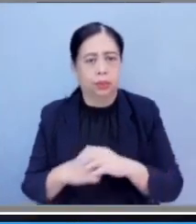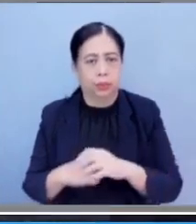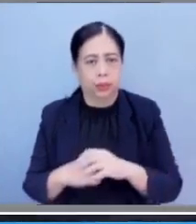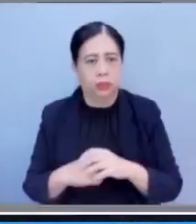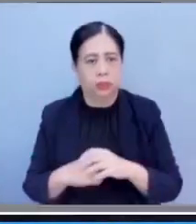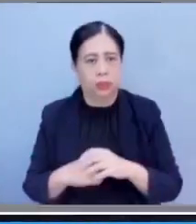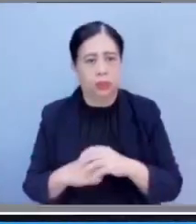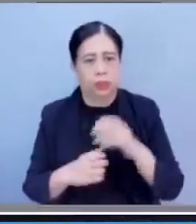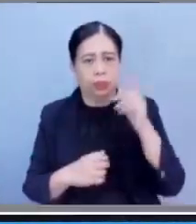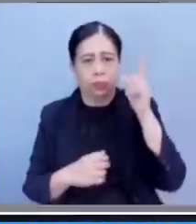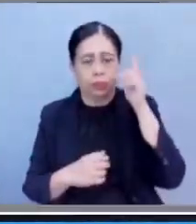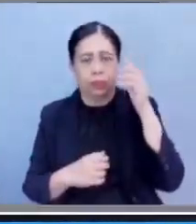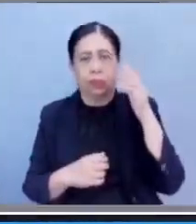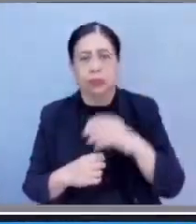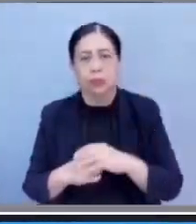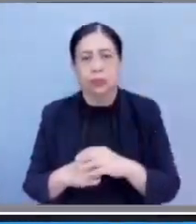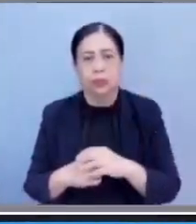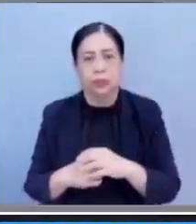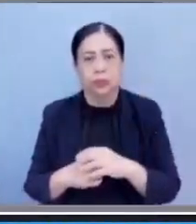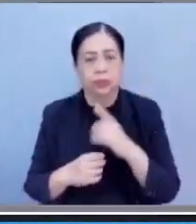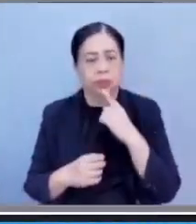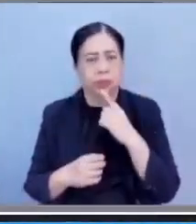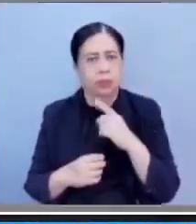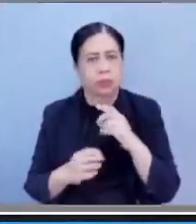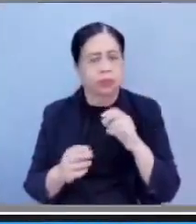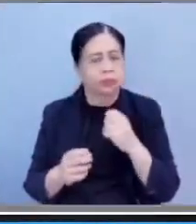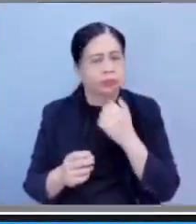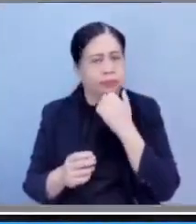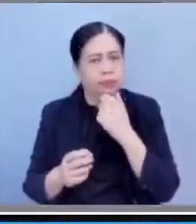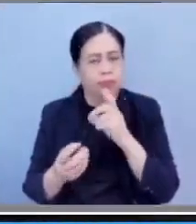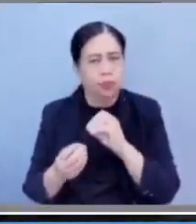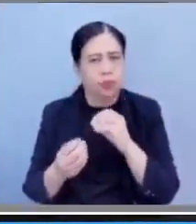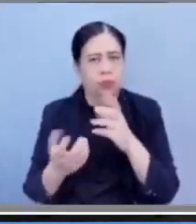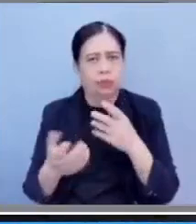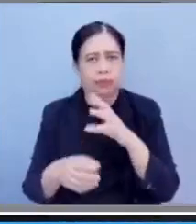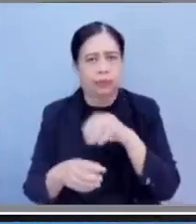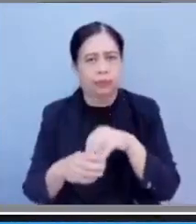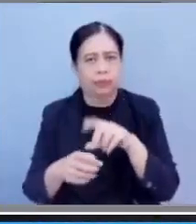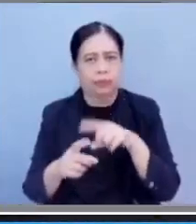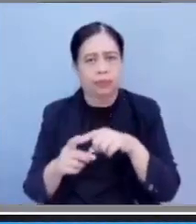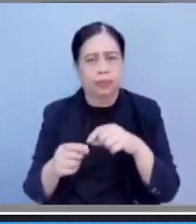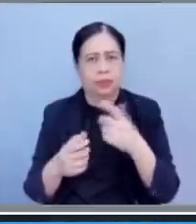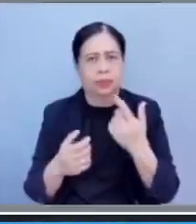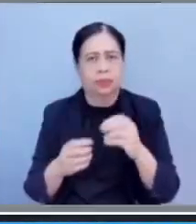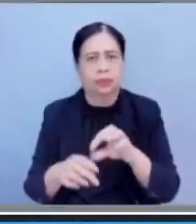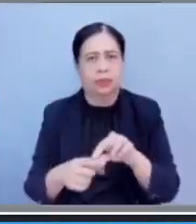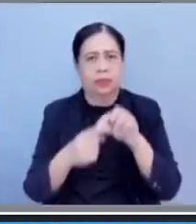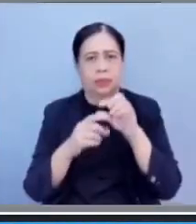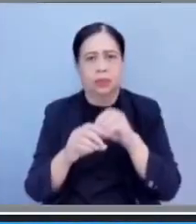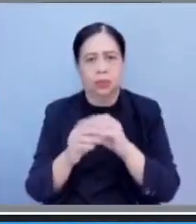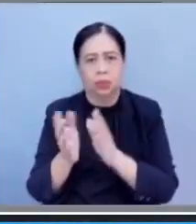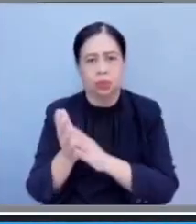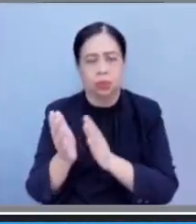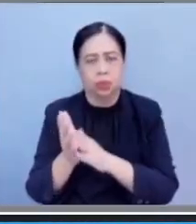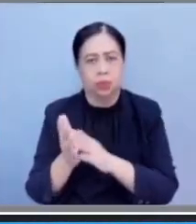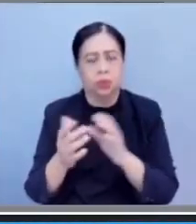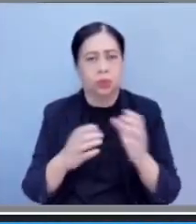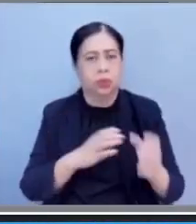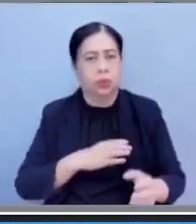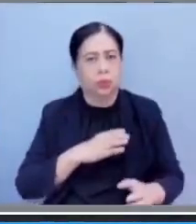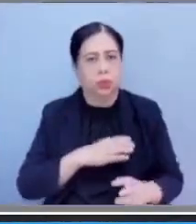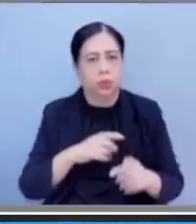Veron. Iginiit niya na walang puwang ang karahasan lalo na sa mga paaralan. Nakisimpatya rin sa mga biktima